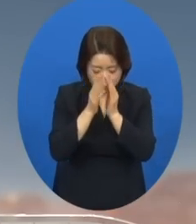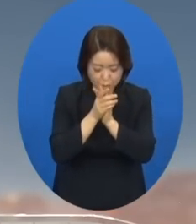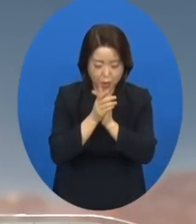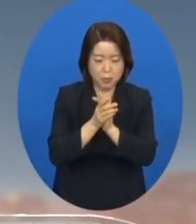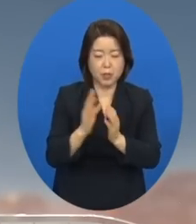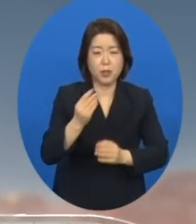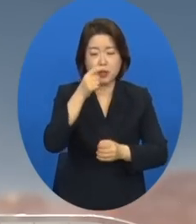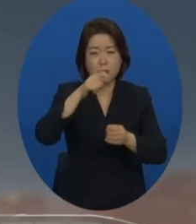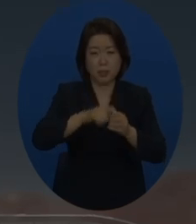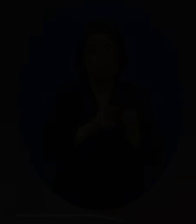성전을 준비하도록 하겠습니다